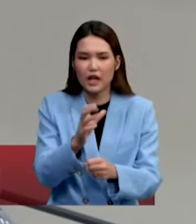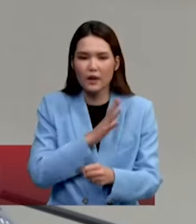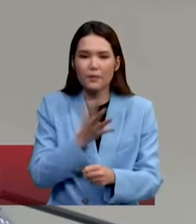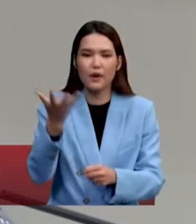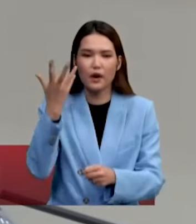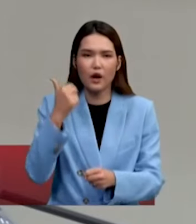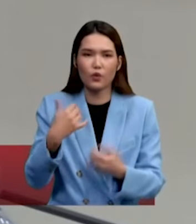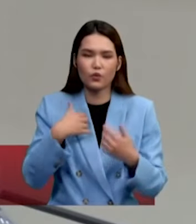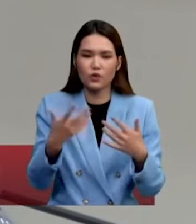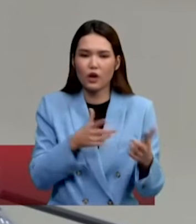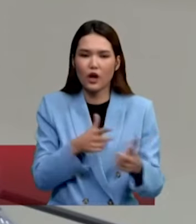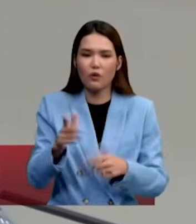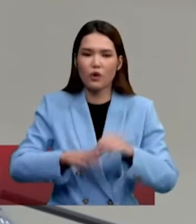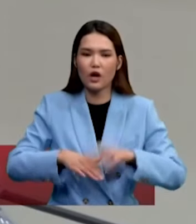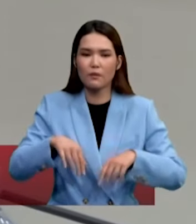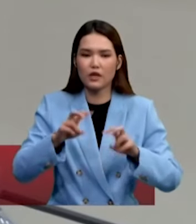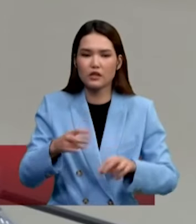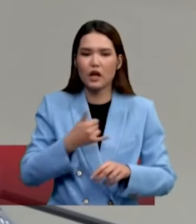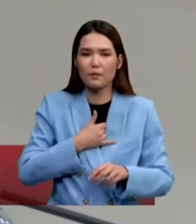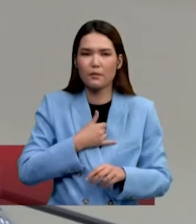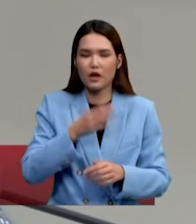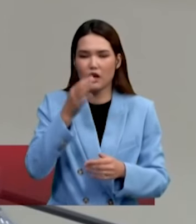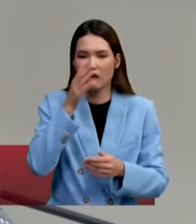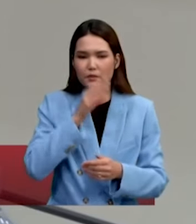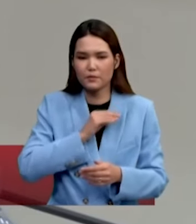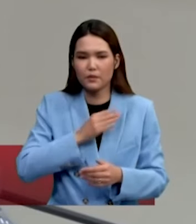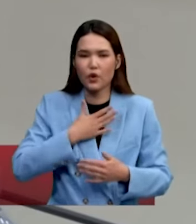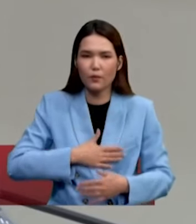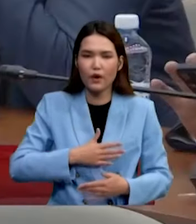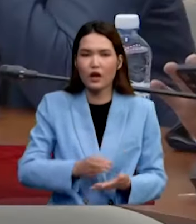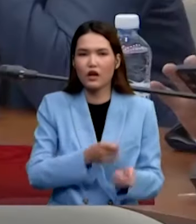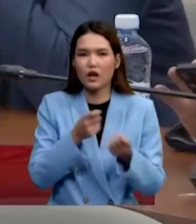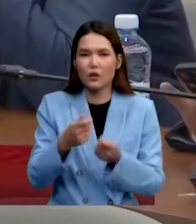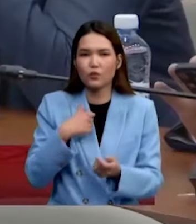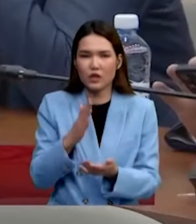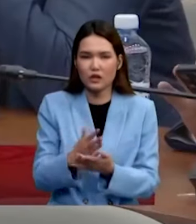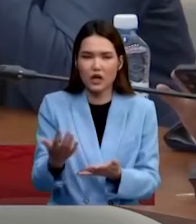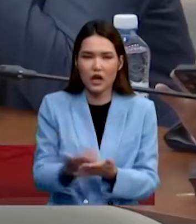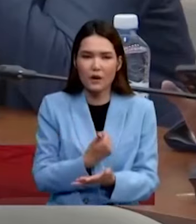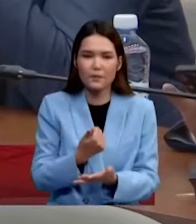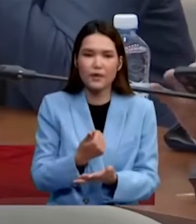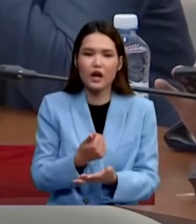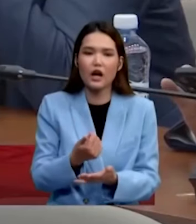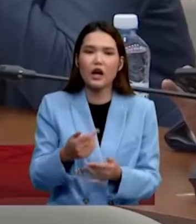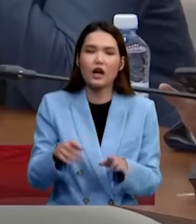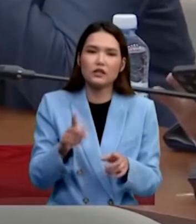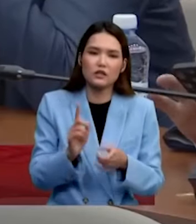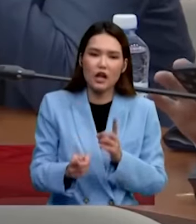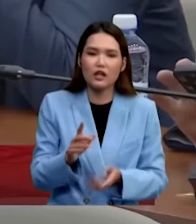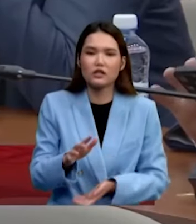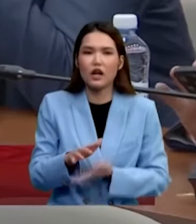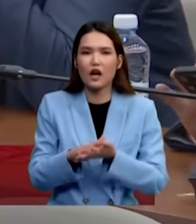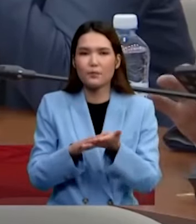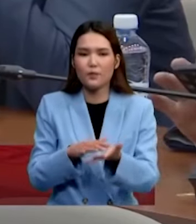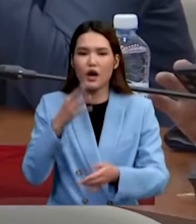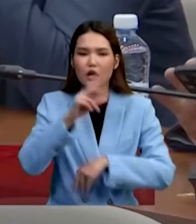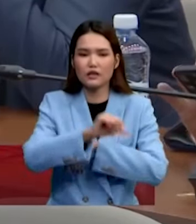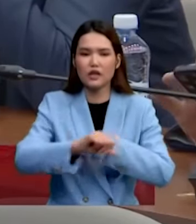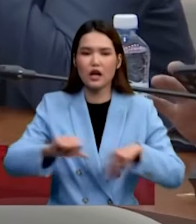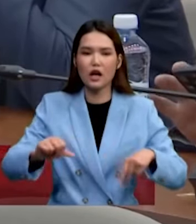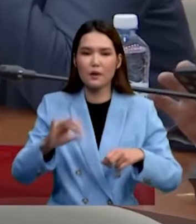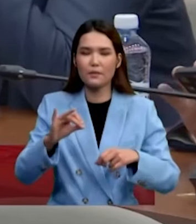это уже готовый специалист, мы их спокойно отпустили, и у нас нет результата. Программа привлечения зарубежных ученых,